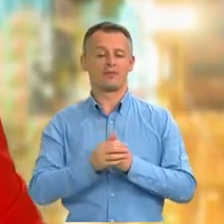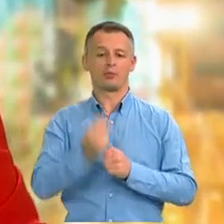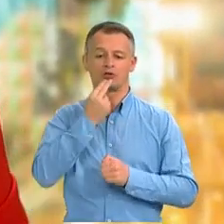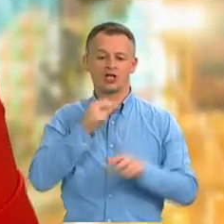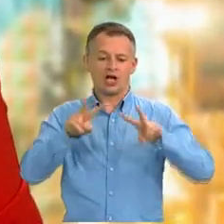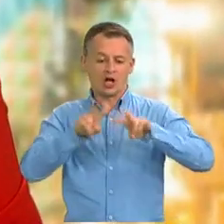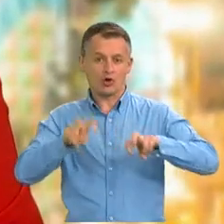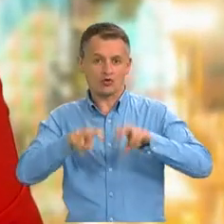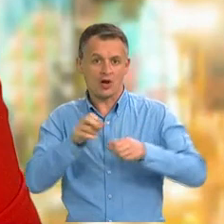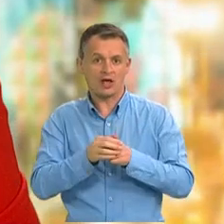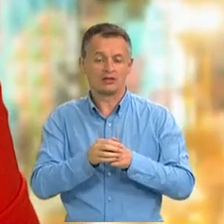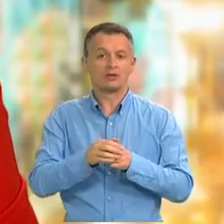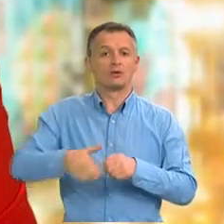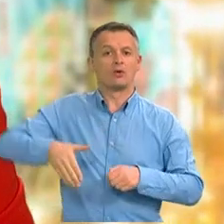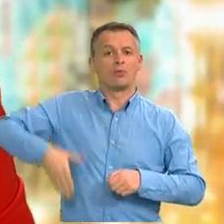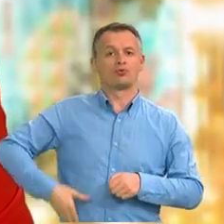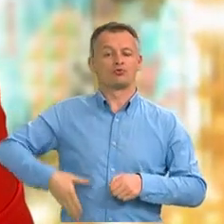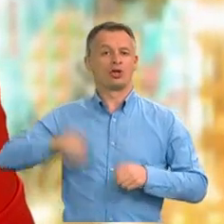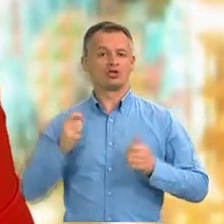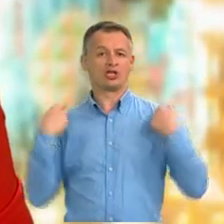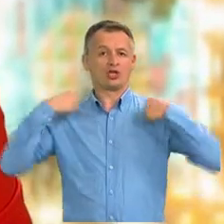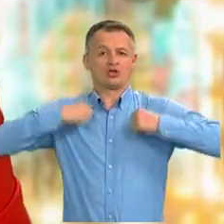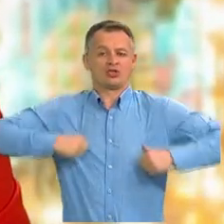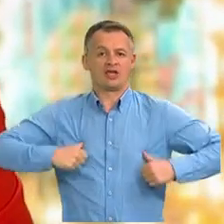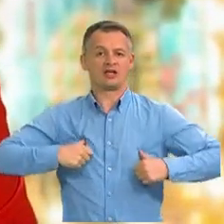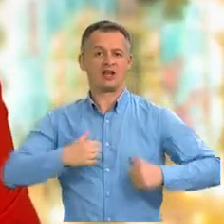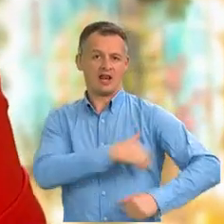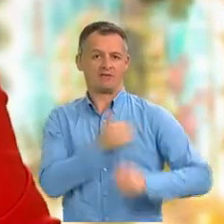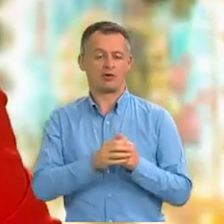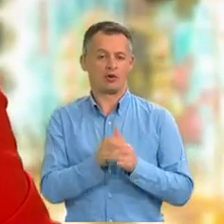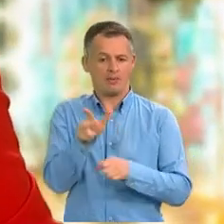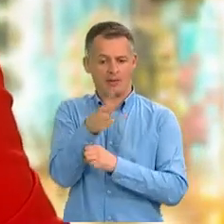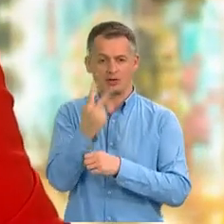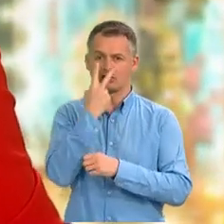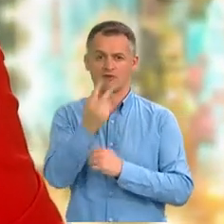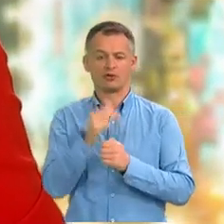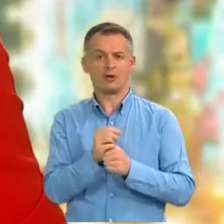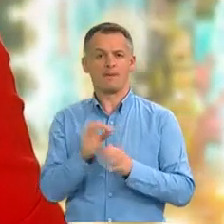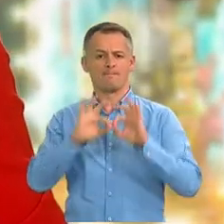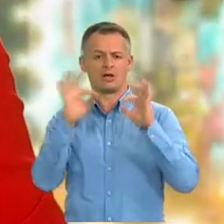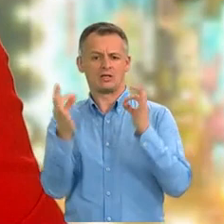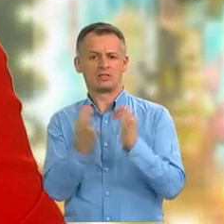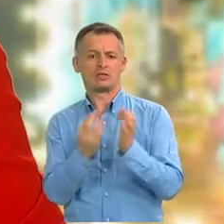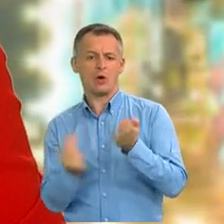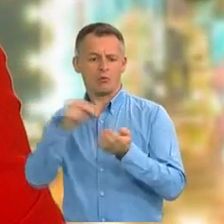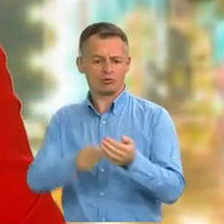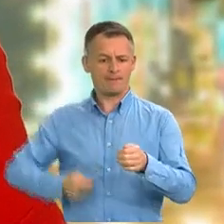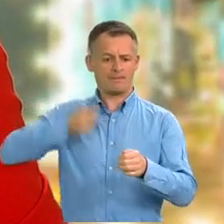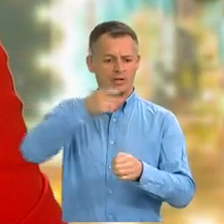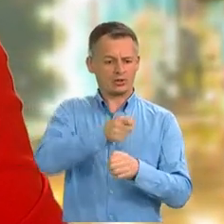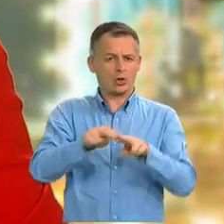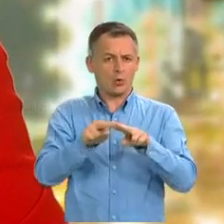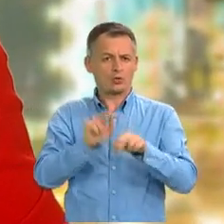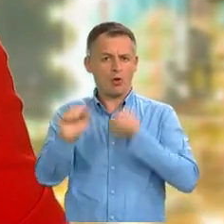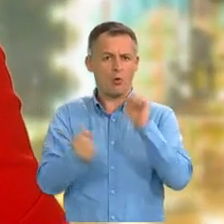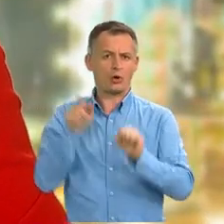elevilor, iar imaginile de pe camerele de supraveghere au surprins aceste momente. Părinții au depus plângere foarte supărați din cauza modului în care au